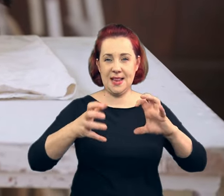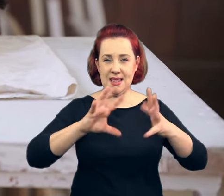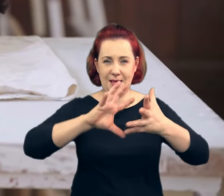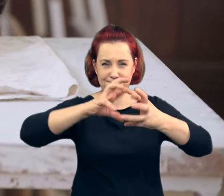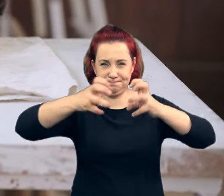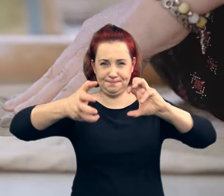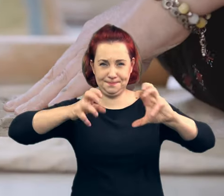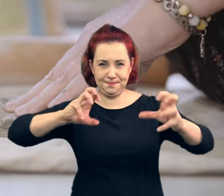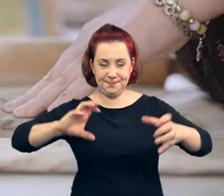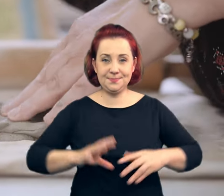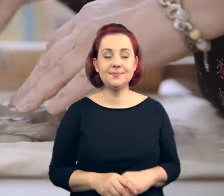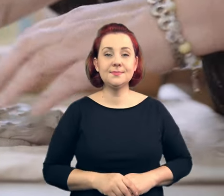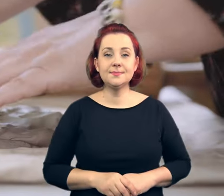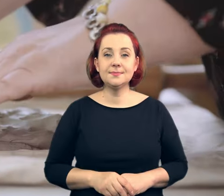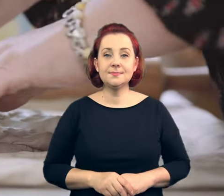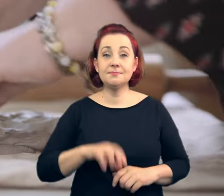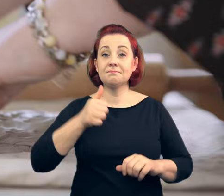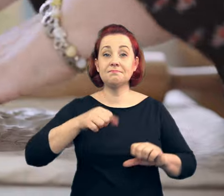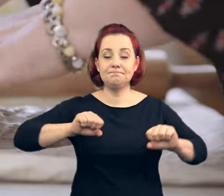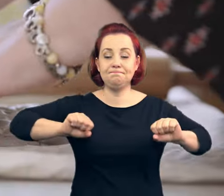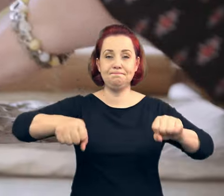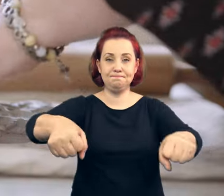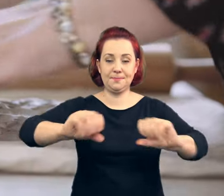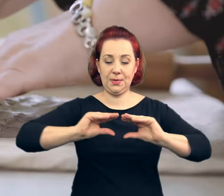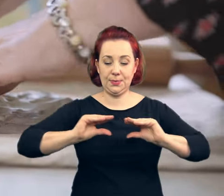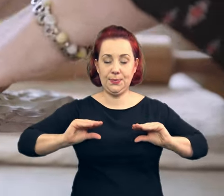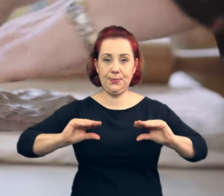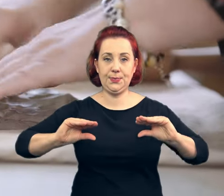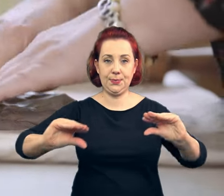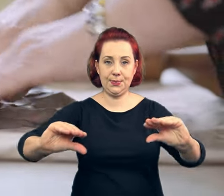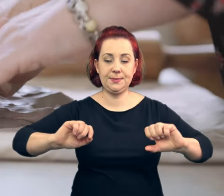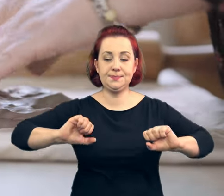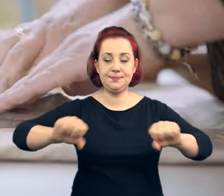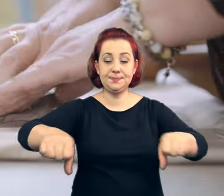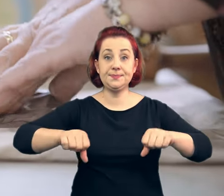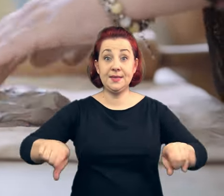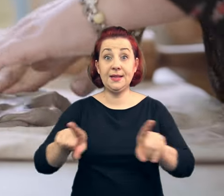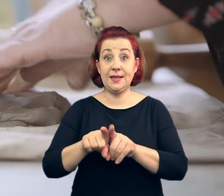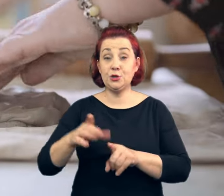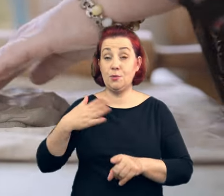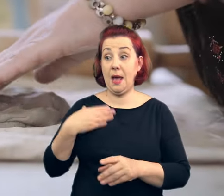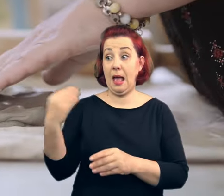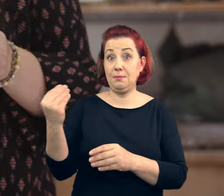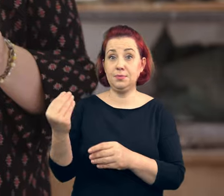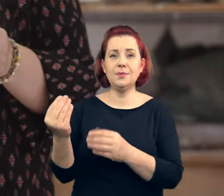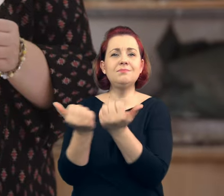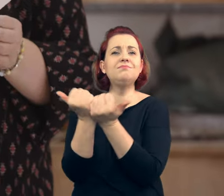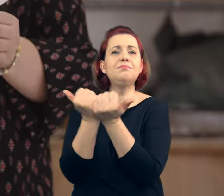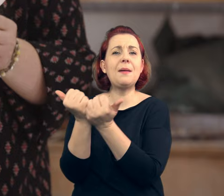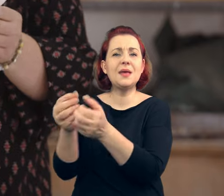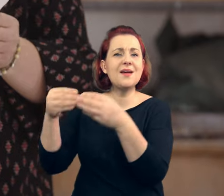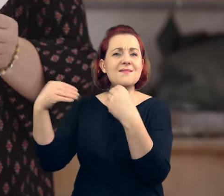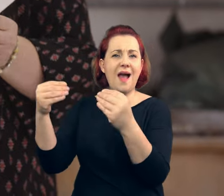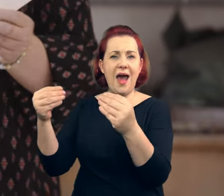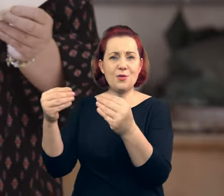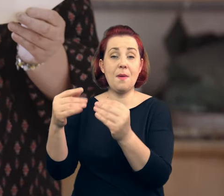Najpierw wałkujemy sobie plasterek. Jednocześnie przygotowałam sobie z kartonika szablon. I